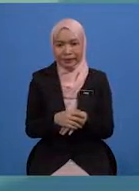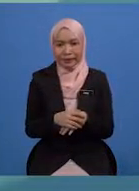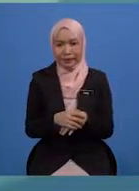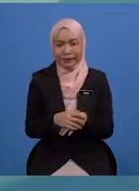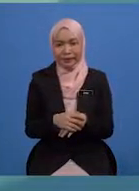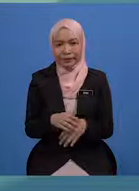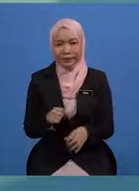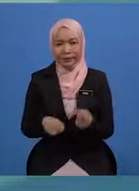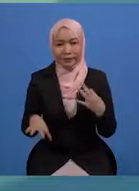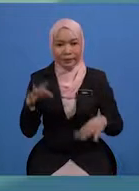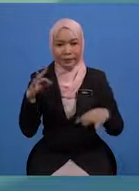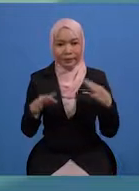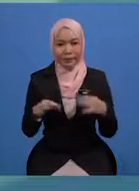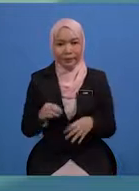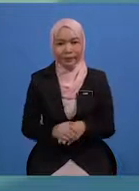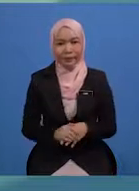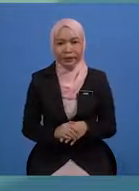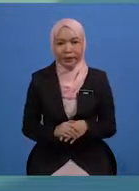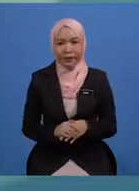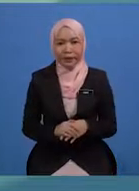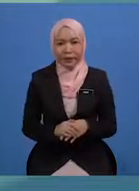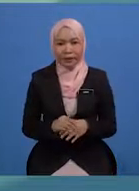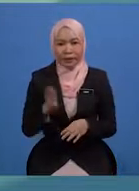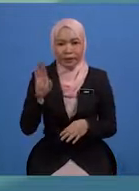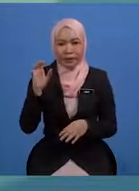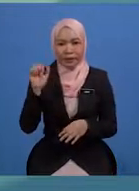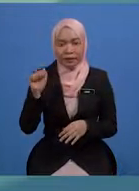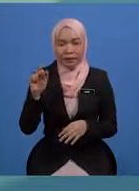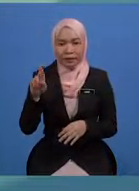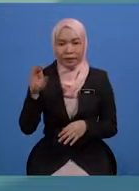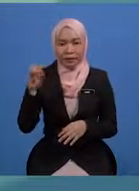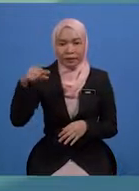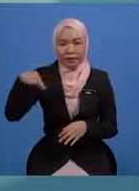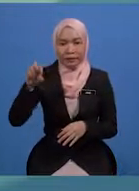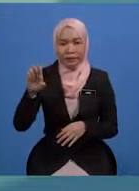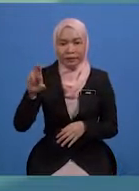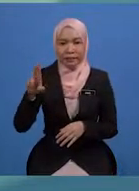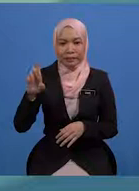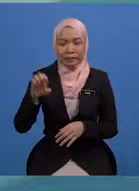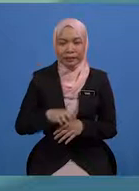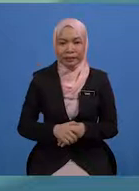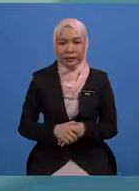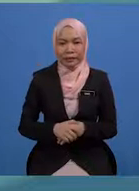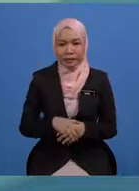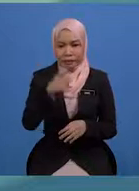lanjutan gaya barok. Karya seni catan ini dihasilkan untuk golongan diraja,